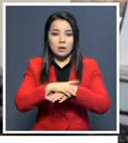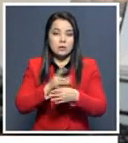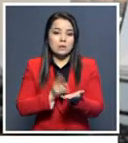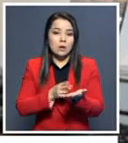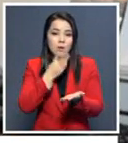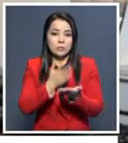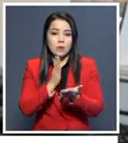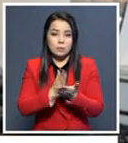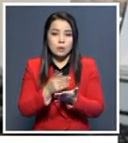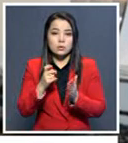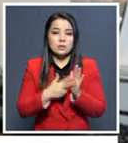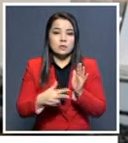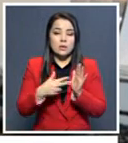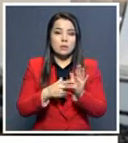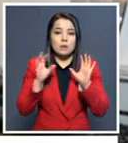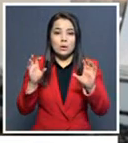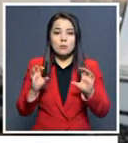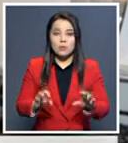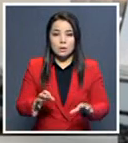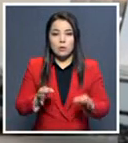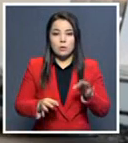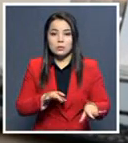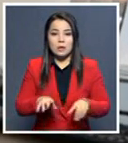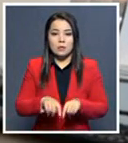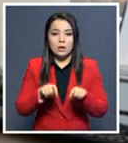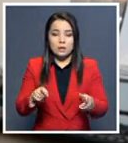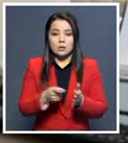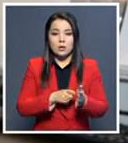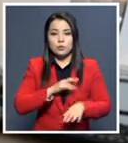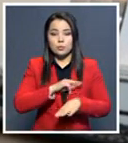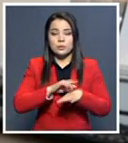Республикасы қылмыстық кодексінің 188-бабымен қылмыстық іс қозғалып, тергеу амалдары жүргізілді.